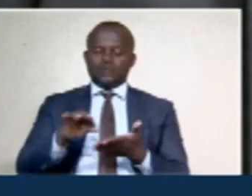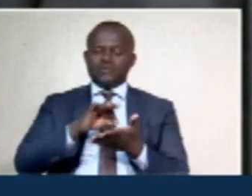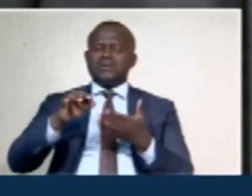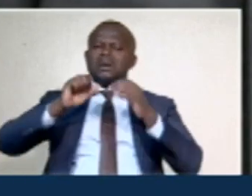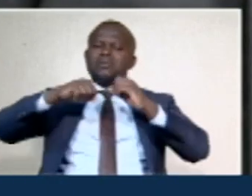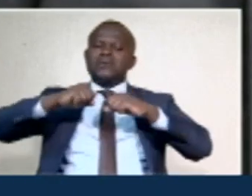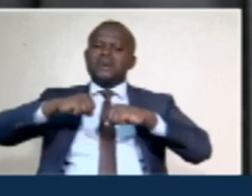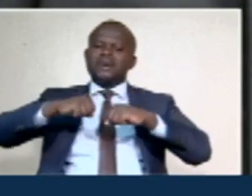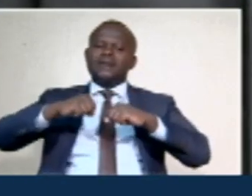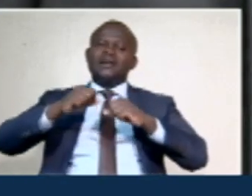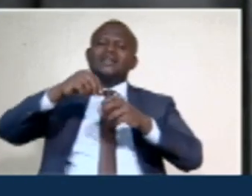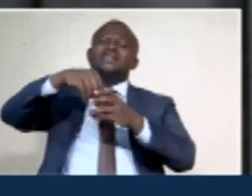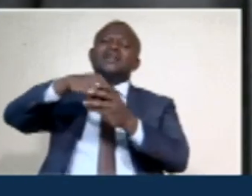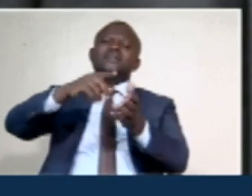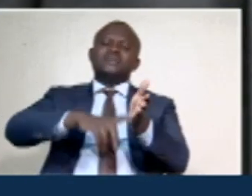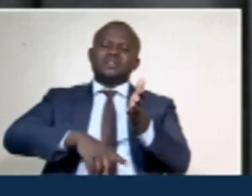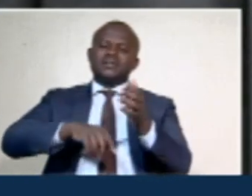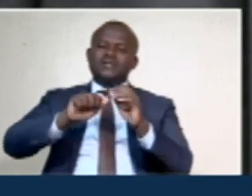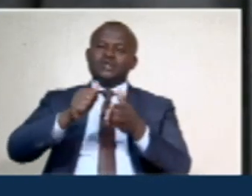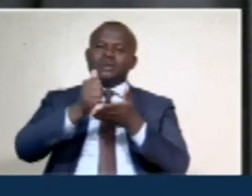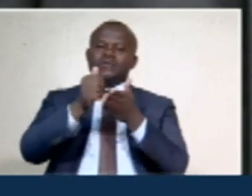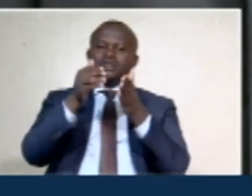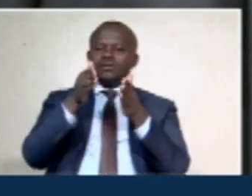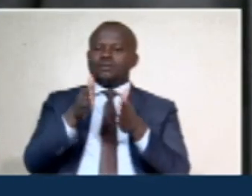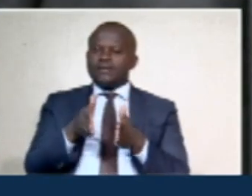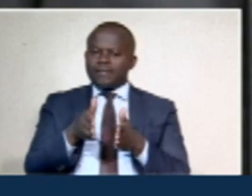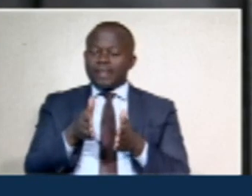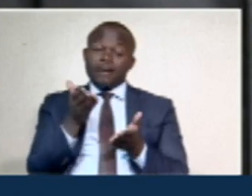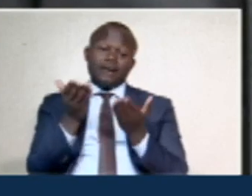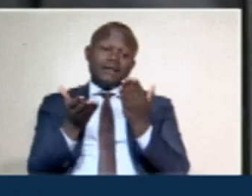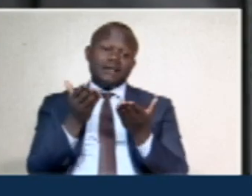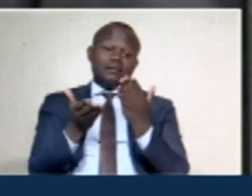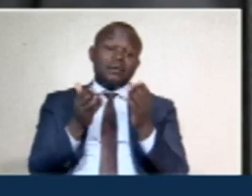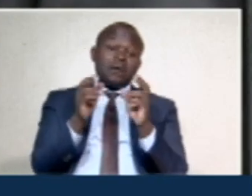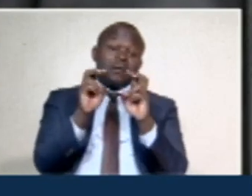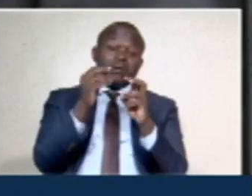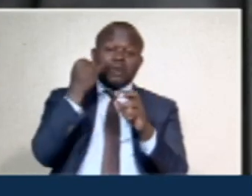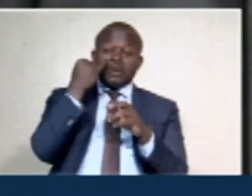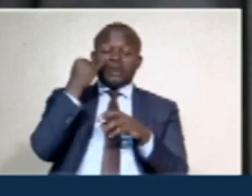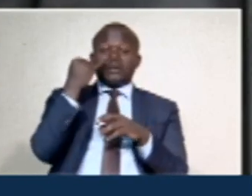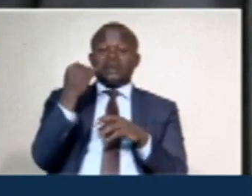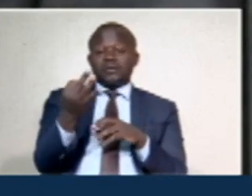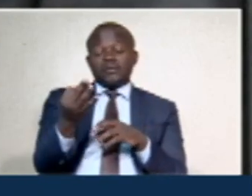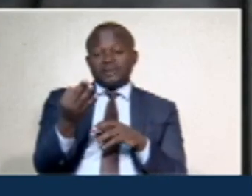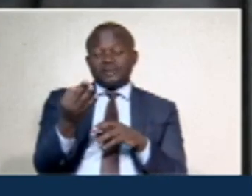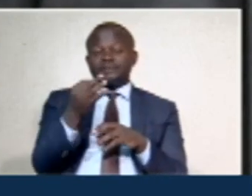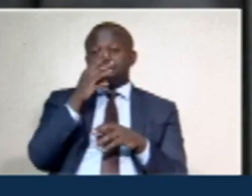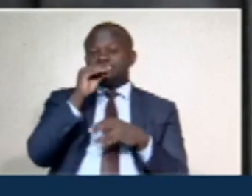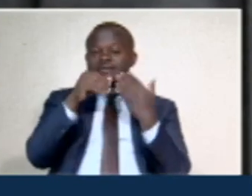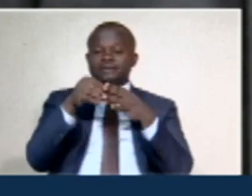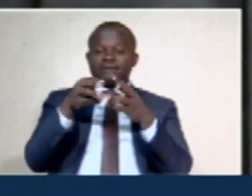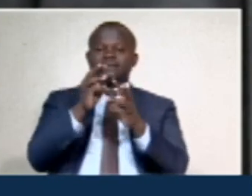amasezerano ho harimo iki gishobora gufasha umuntu, byibura ngo nubwo turi kuvuga